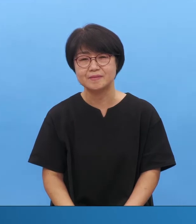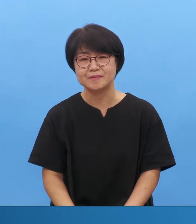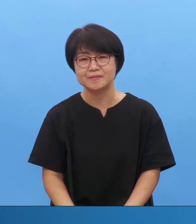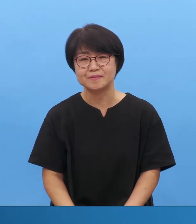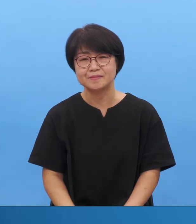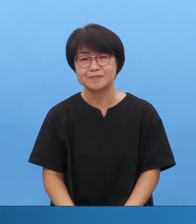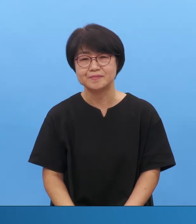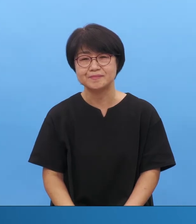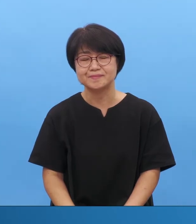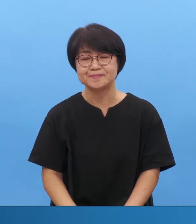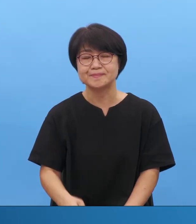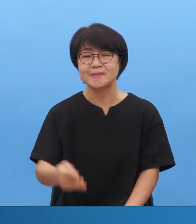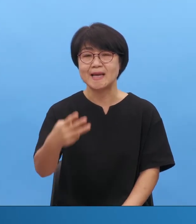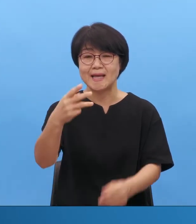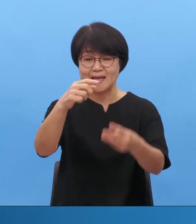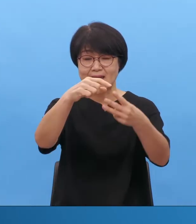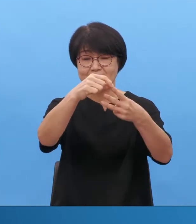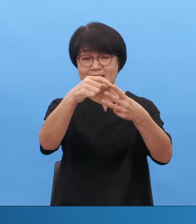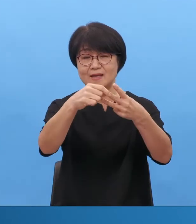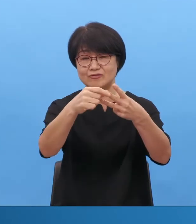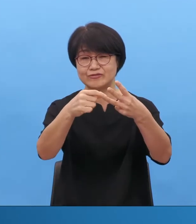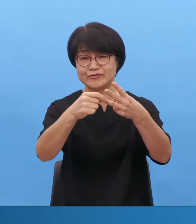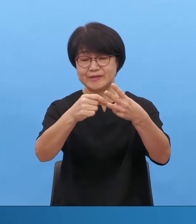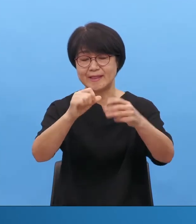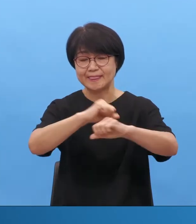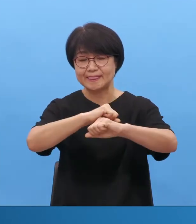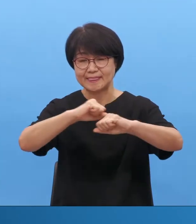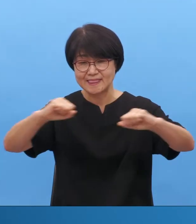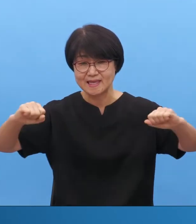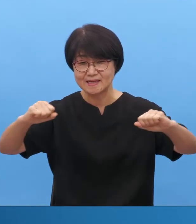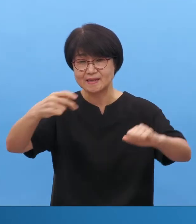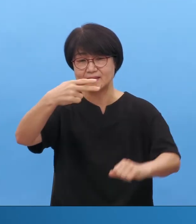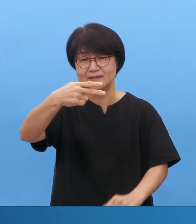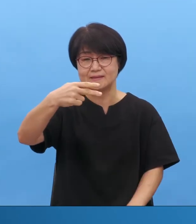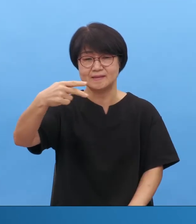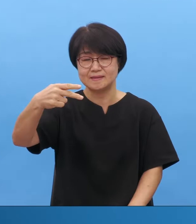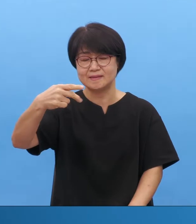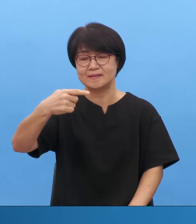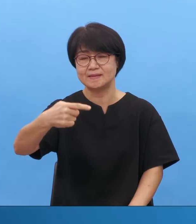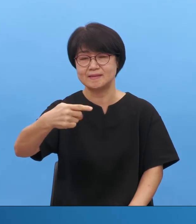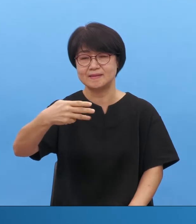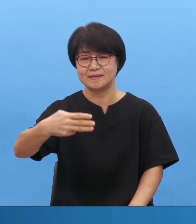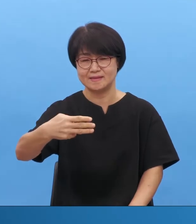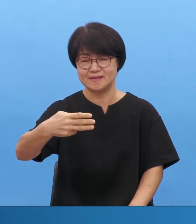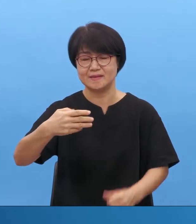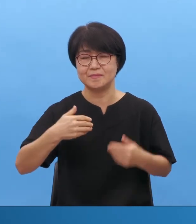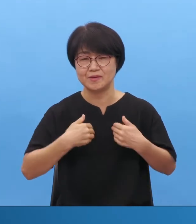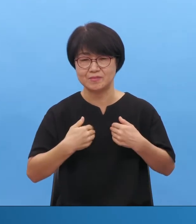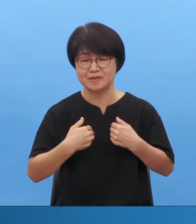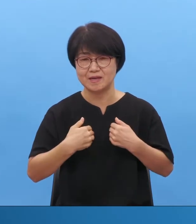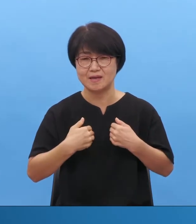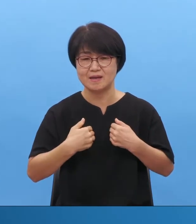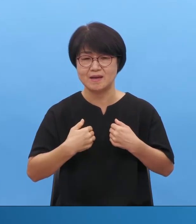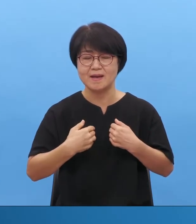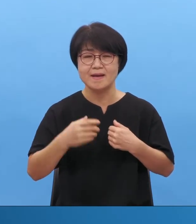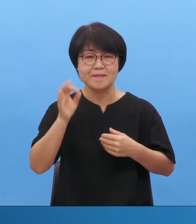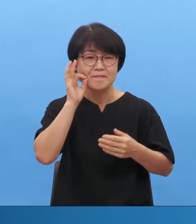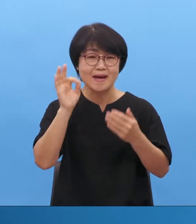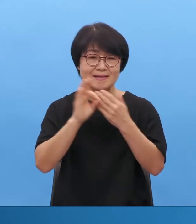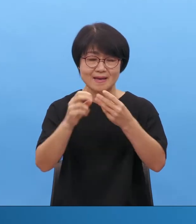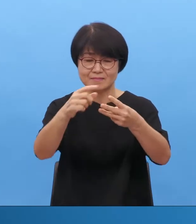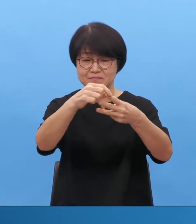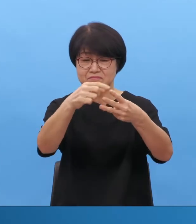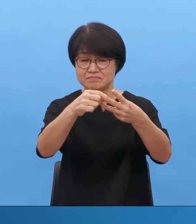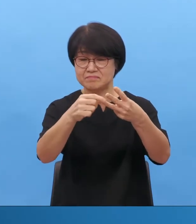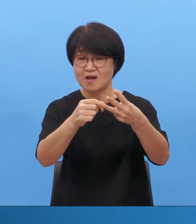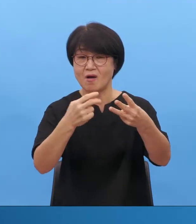세 가지 뜰. 3 courtyards. 세 가지 뜰이 없는 교회는 하나님이 싫어하는 교회입니다. A church without the 3